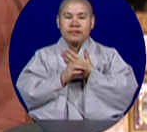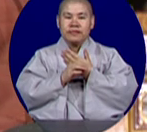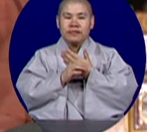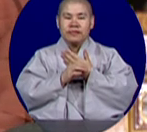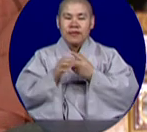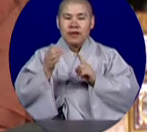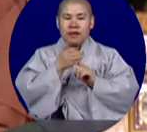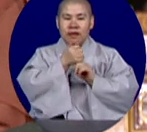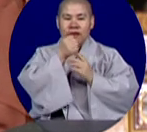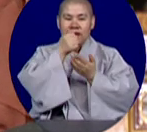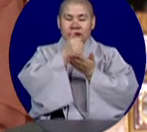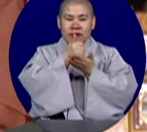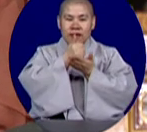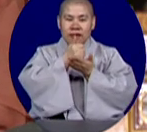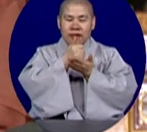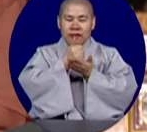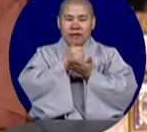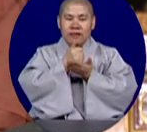부처님이